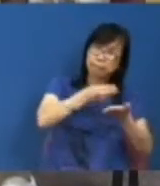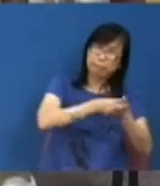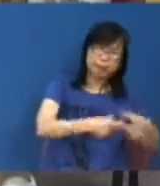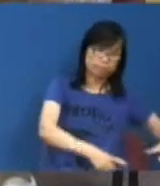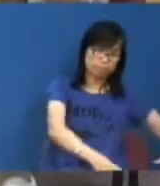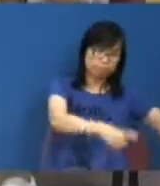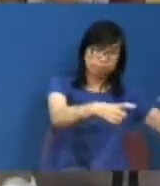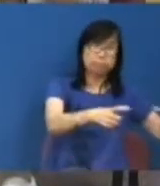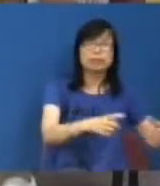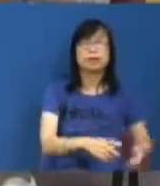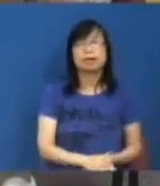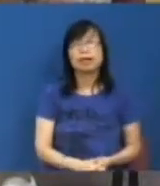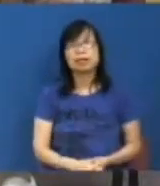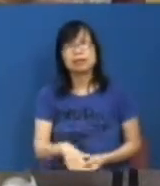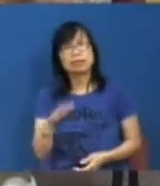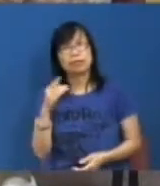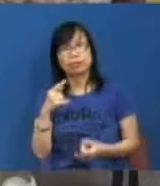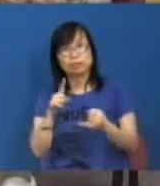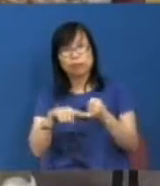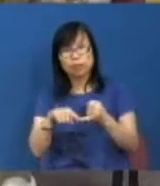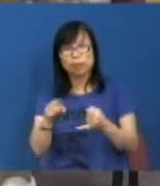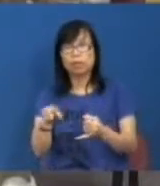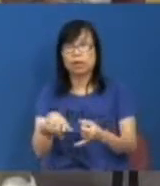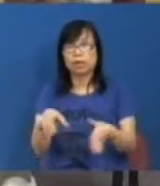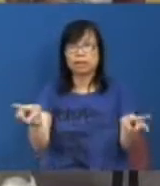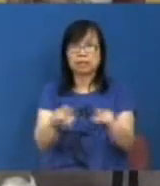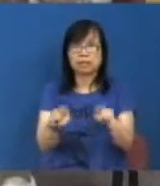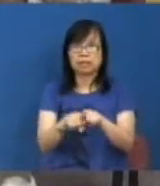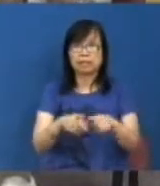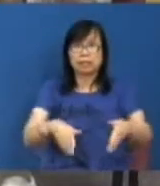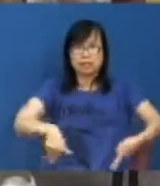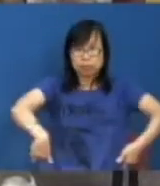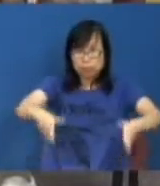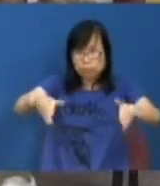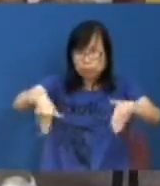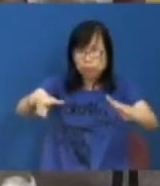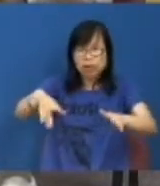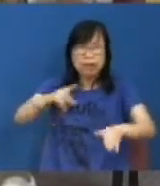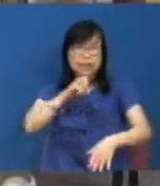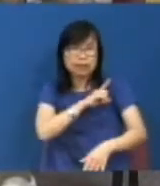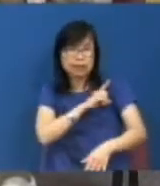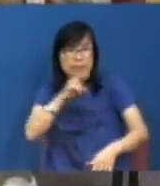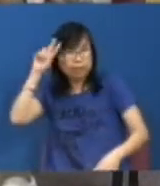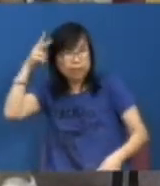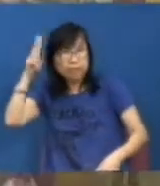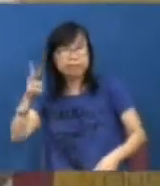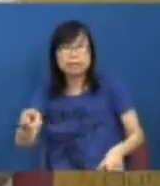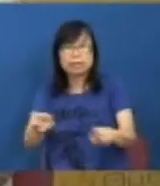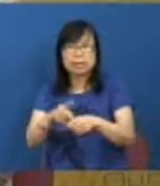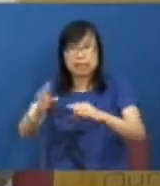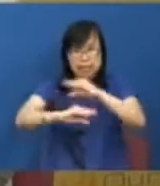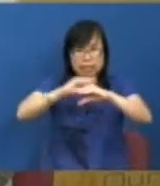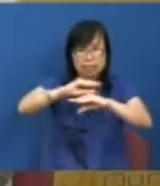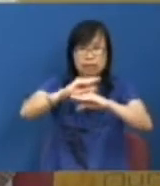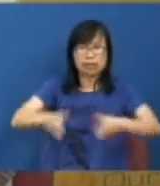嘅，咁但係後合及後咧，即係有啲同村兄弟啦，咁佢哋。即係自己發展一起起村屋嘅時候咧，